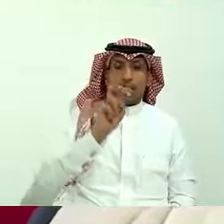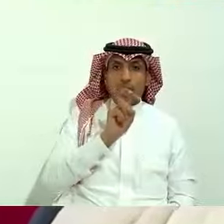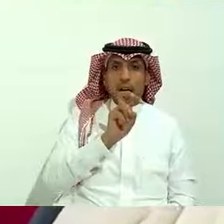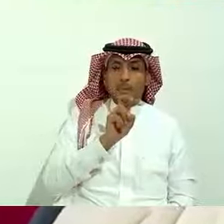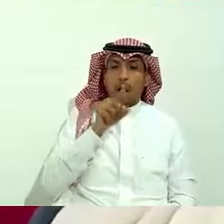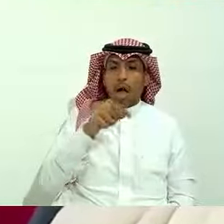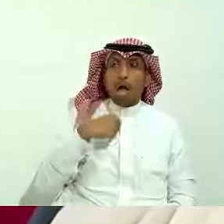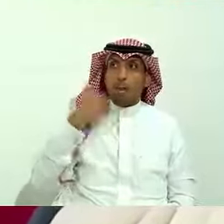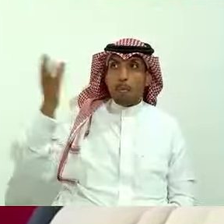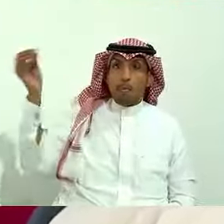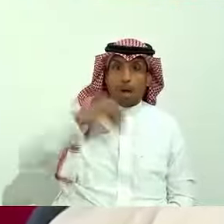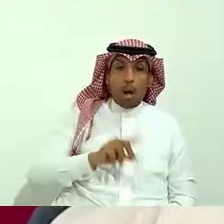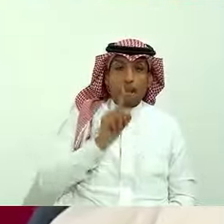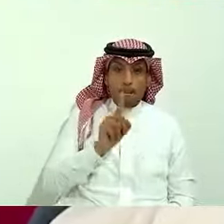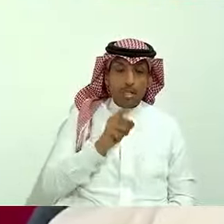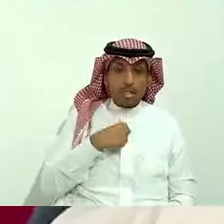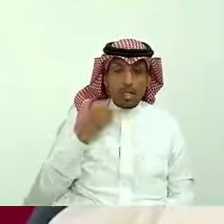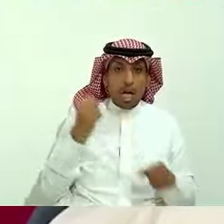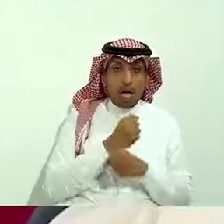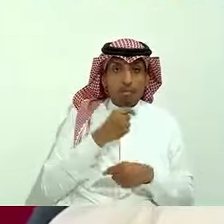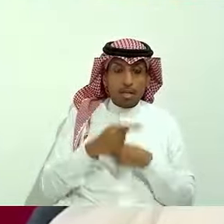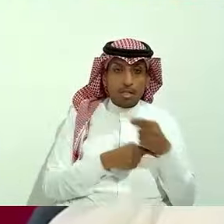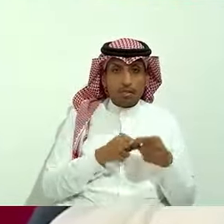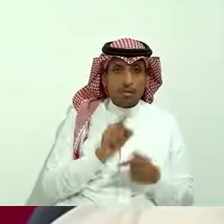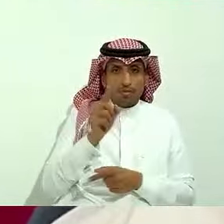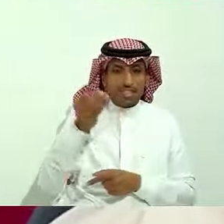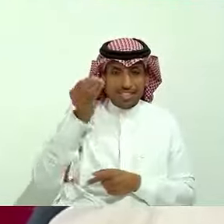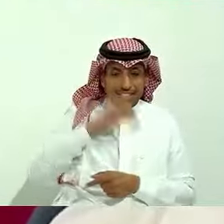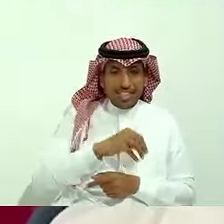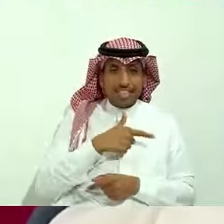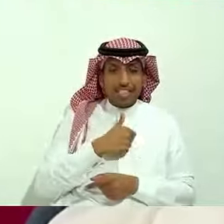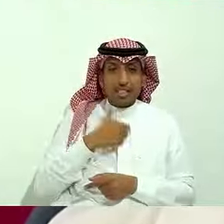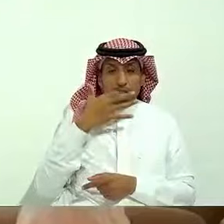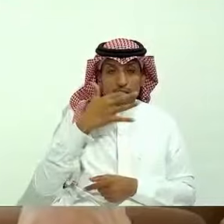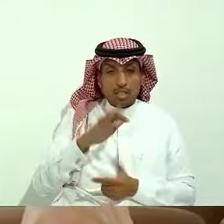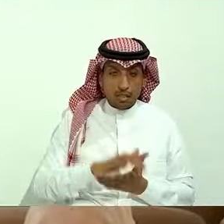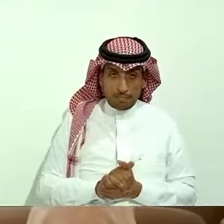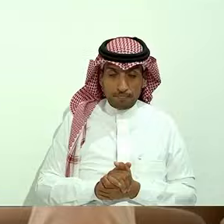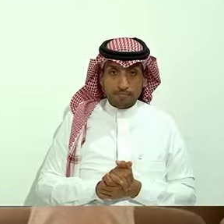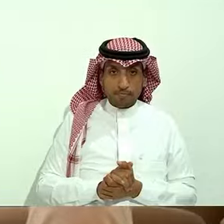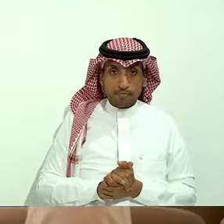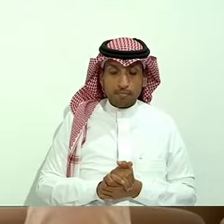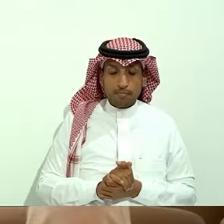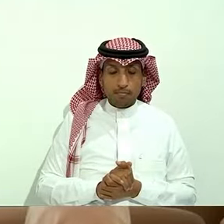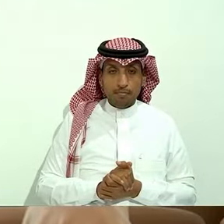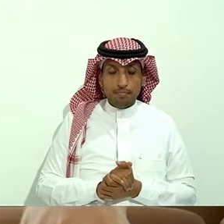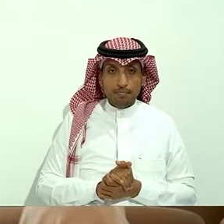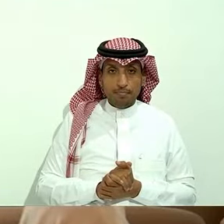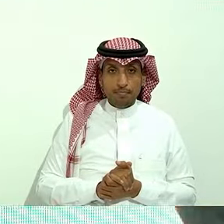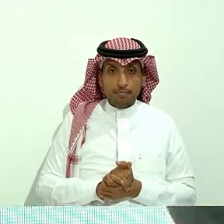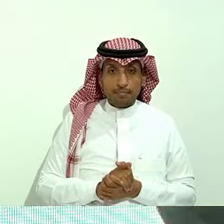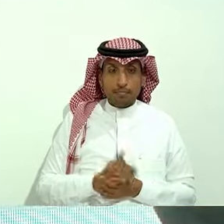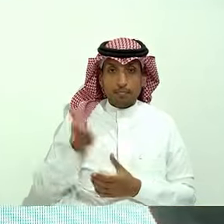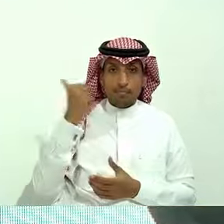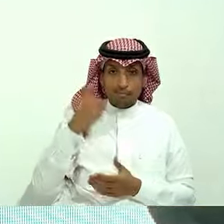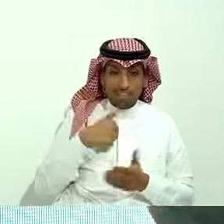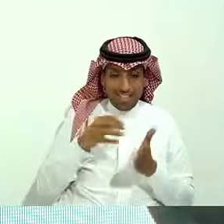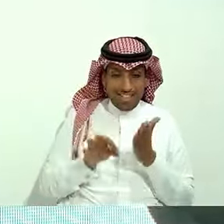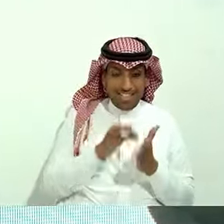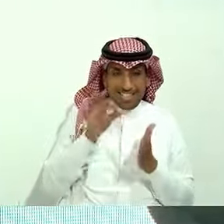اللي جايتنا من برا، لكن من ضمن الأشياء اللي ودي أذكرها على الاستدامة، أي كانوا يشيلون مناطق التطريز،